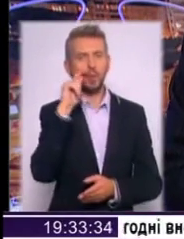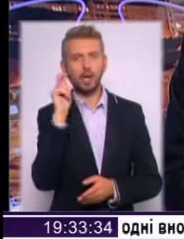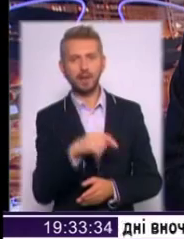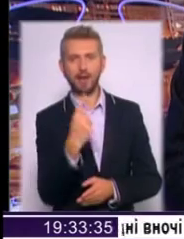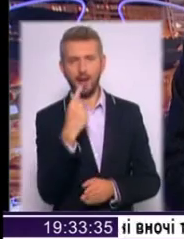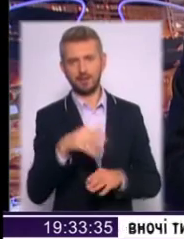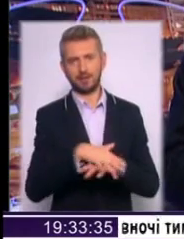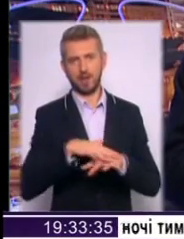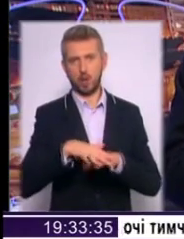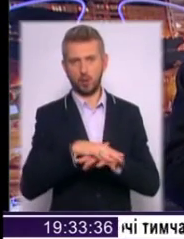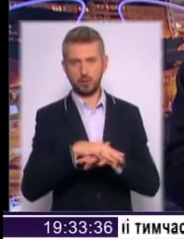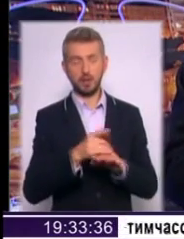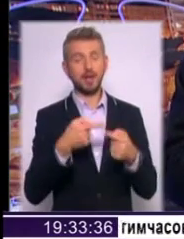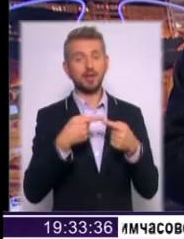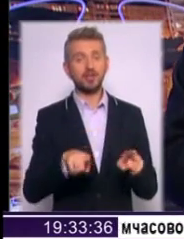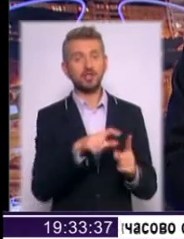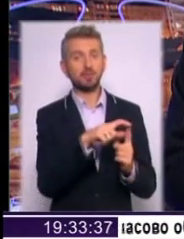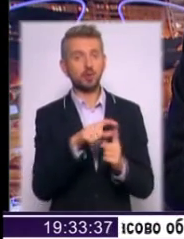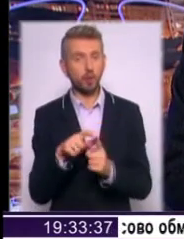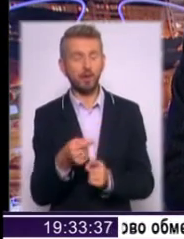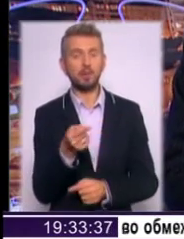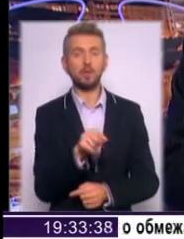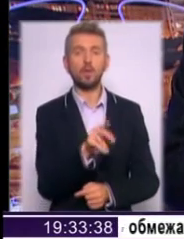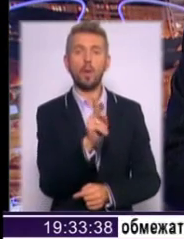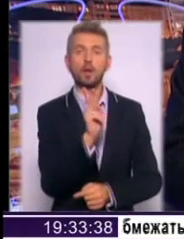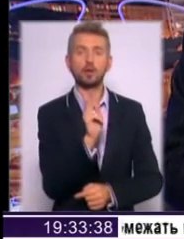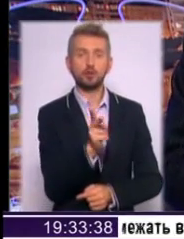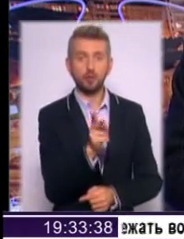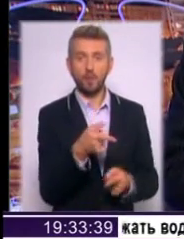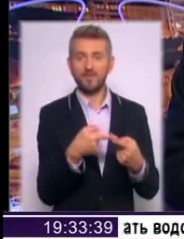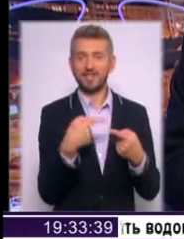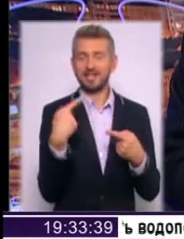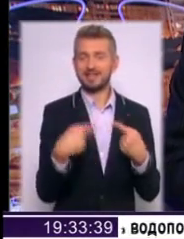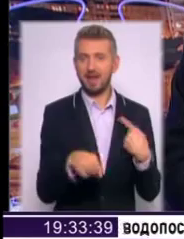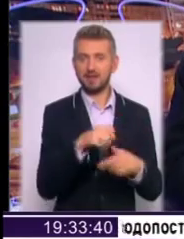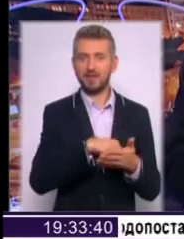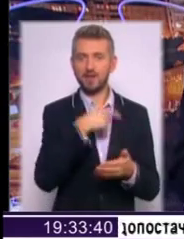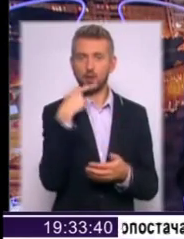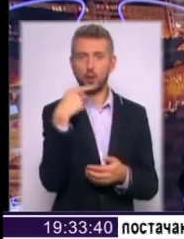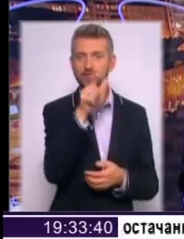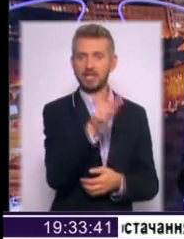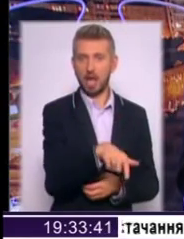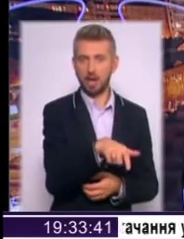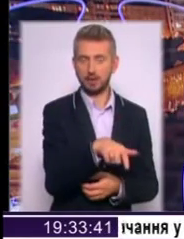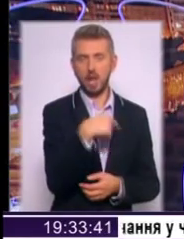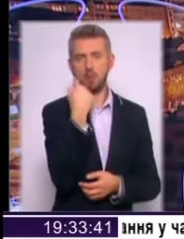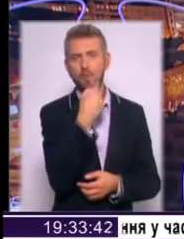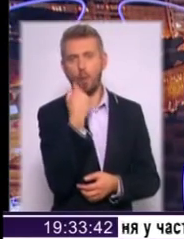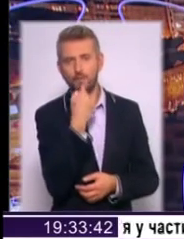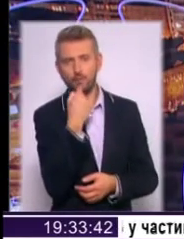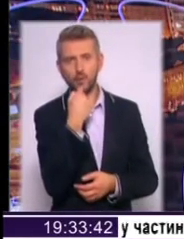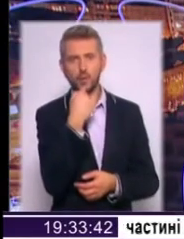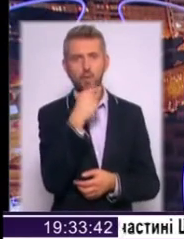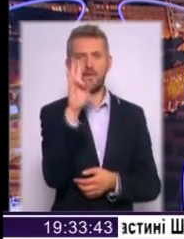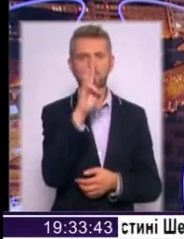народ. Іншими словами, той, хто відрізняється від росіянина мовою,